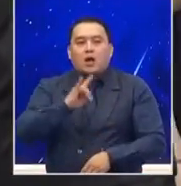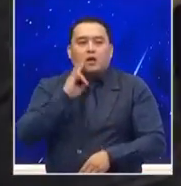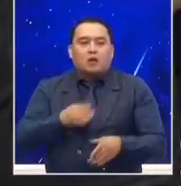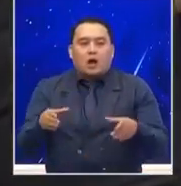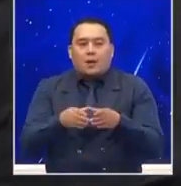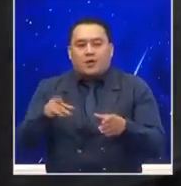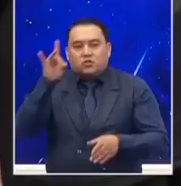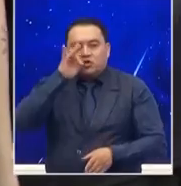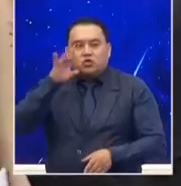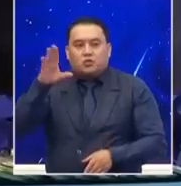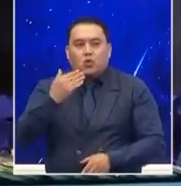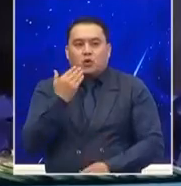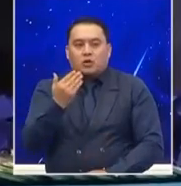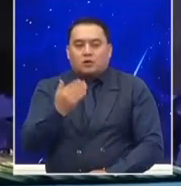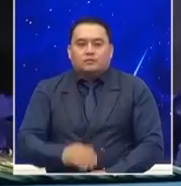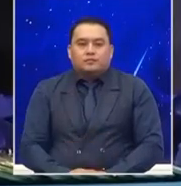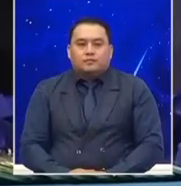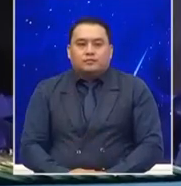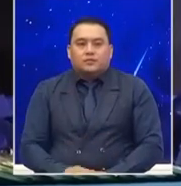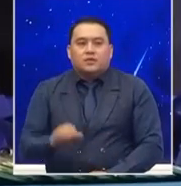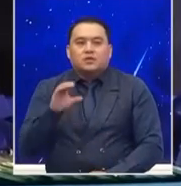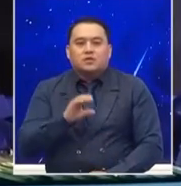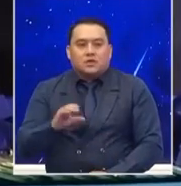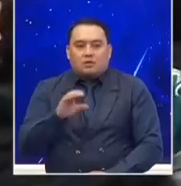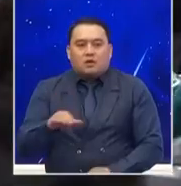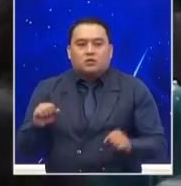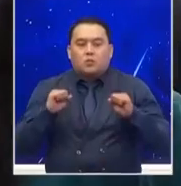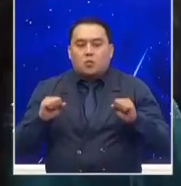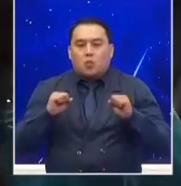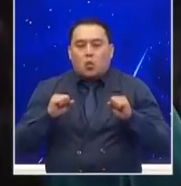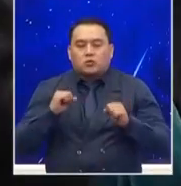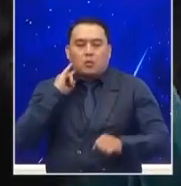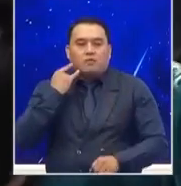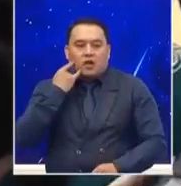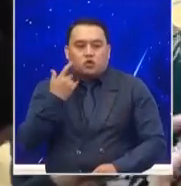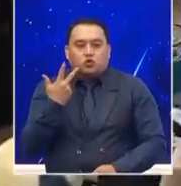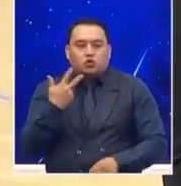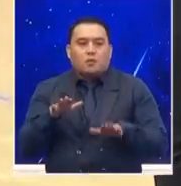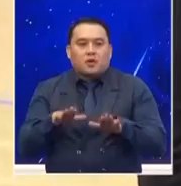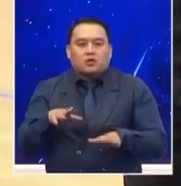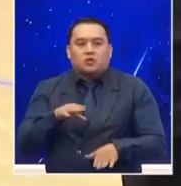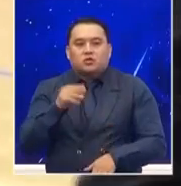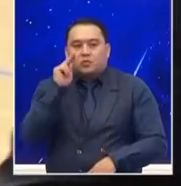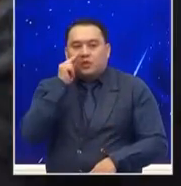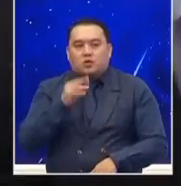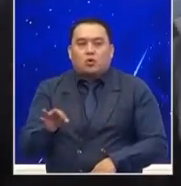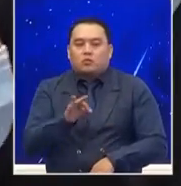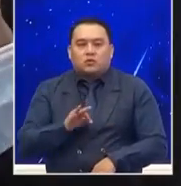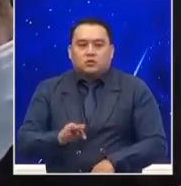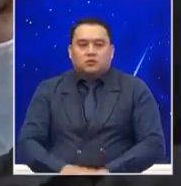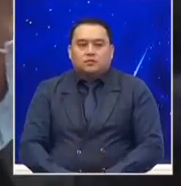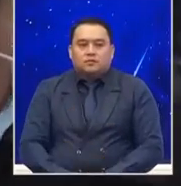арасында ел чемпионы атанып отыр. Күміс медаль павлодарлық спортшыларға тиісе, үшінші орын Түркістан облысының ұжымына